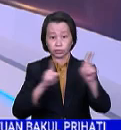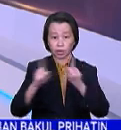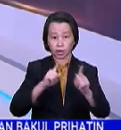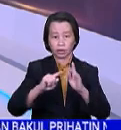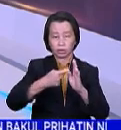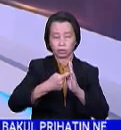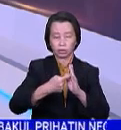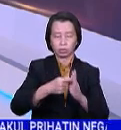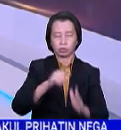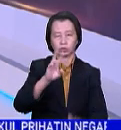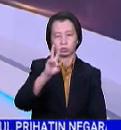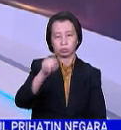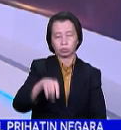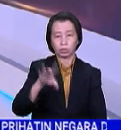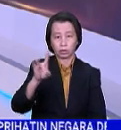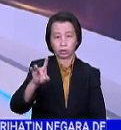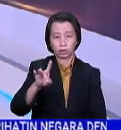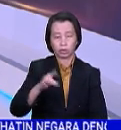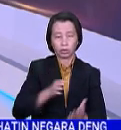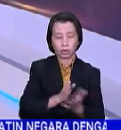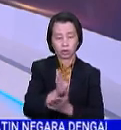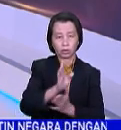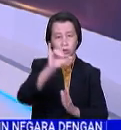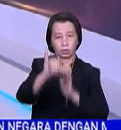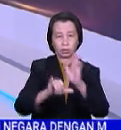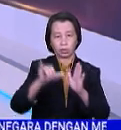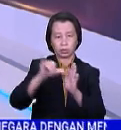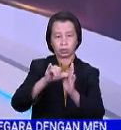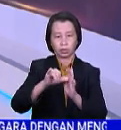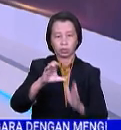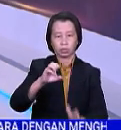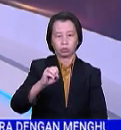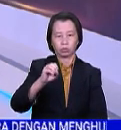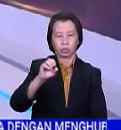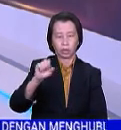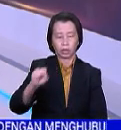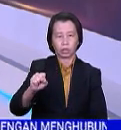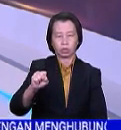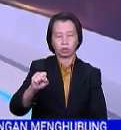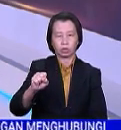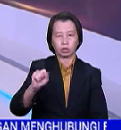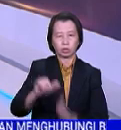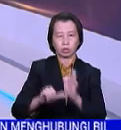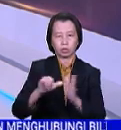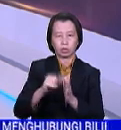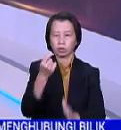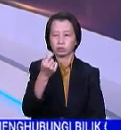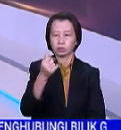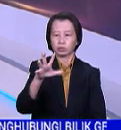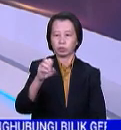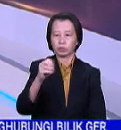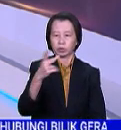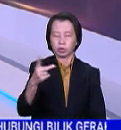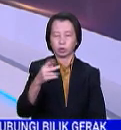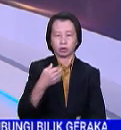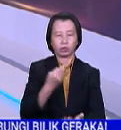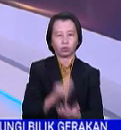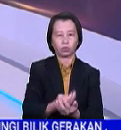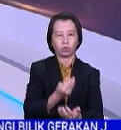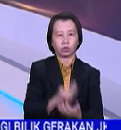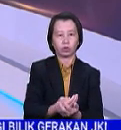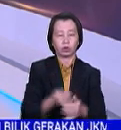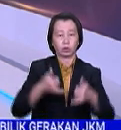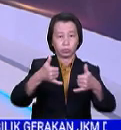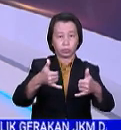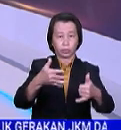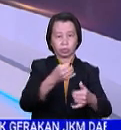7 Oke sini menerusi saluran YouTube CEO of music menawarkan hadiah bernilai Rp50.000 merangkumi uang tunai